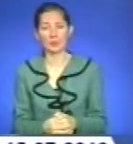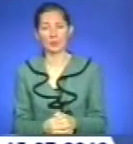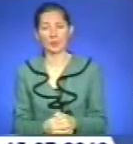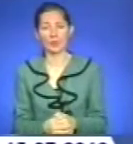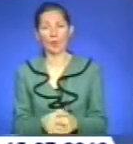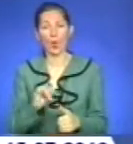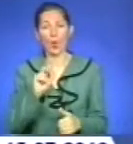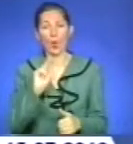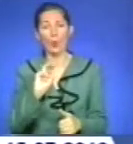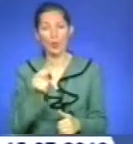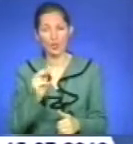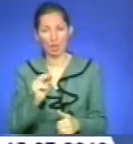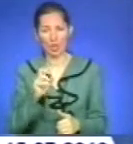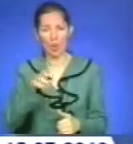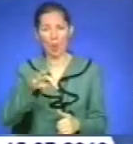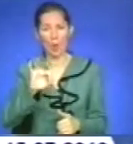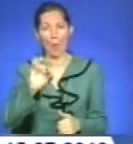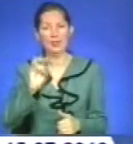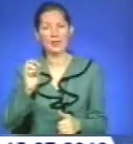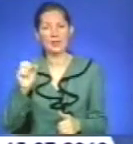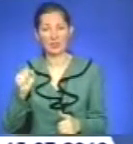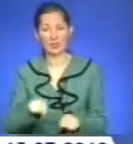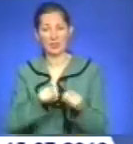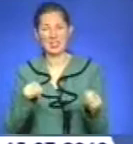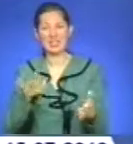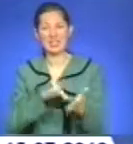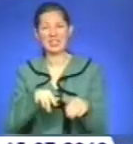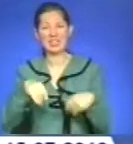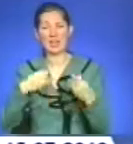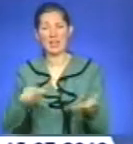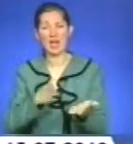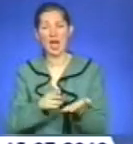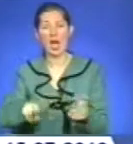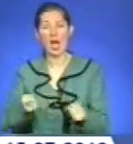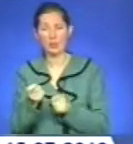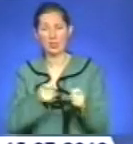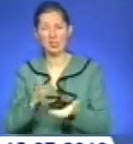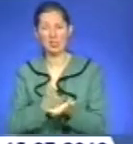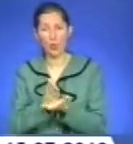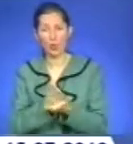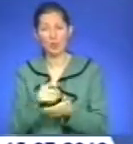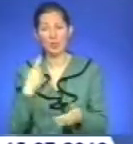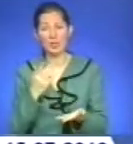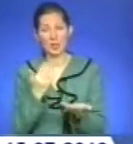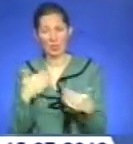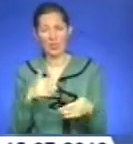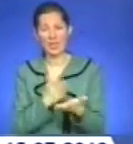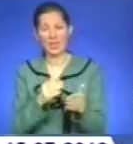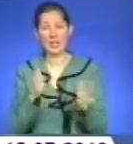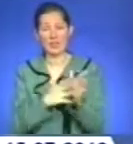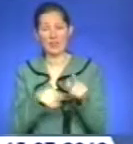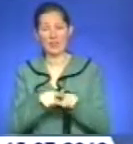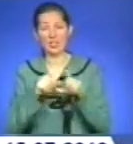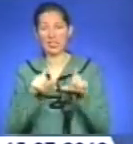У Бучачі та в Монастириськах відкрили центр надання адміністративних послуг. В області вже є 9 таких центрів.